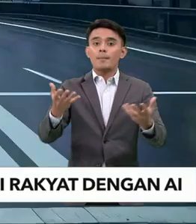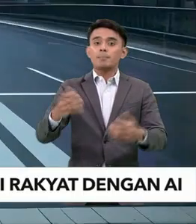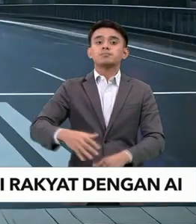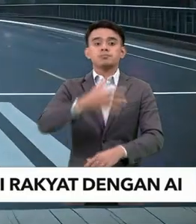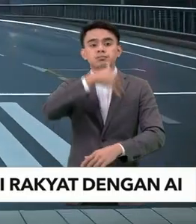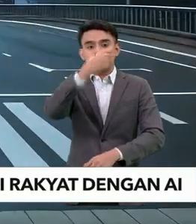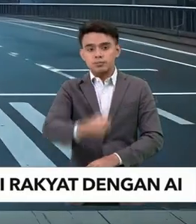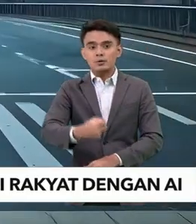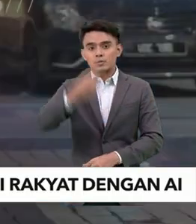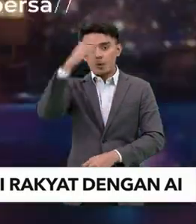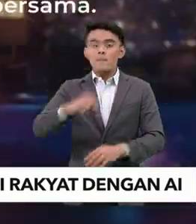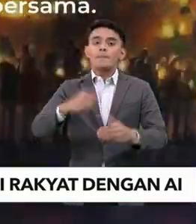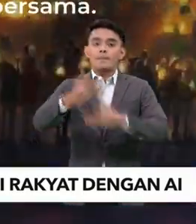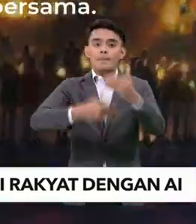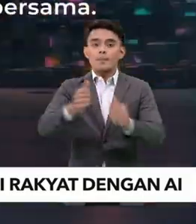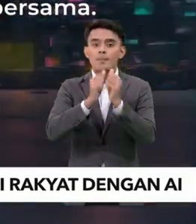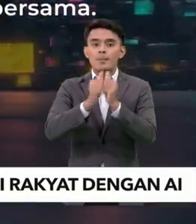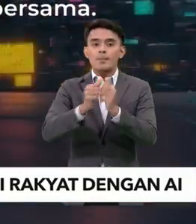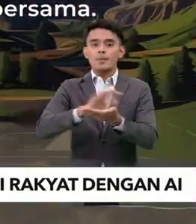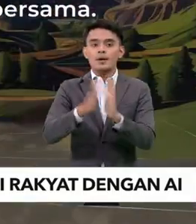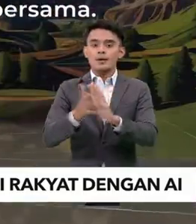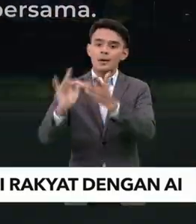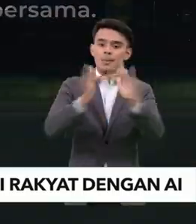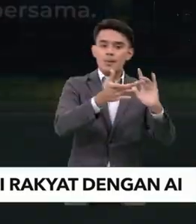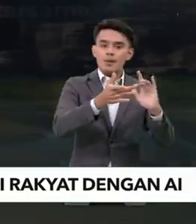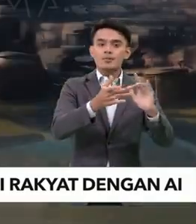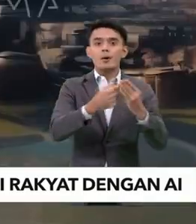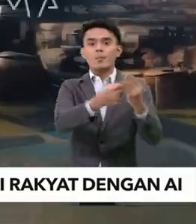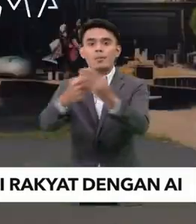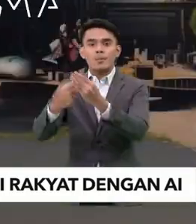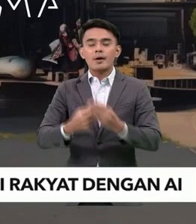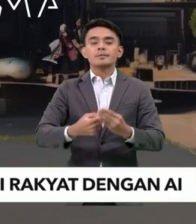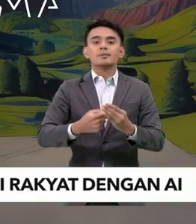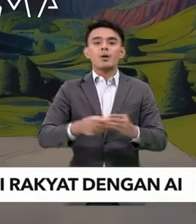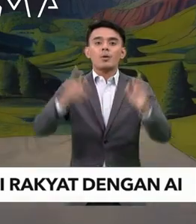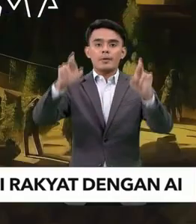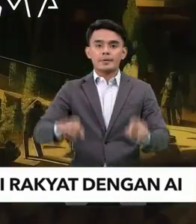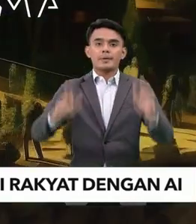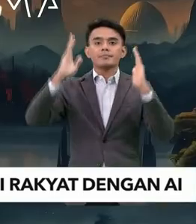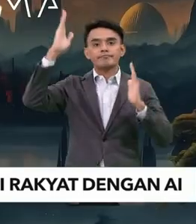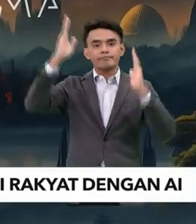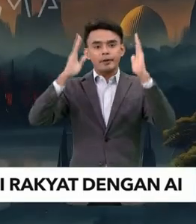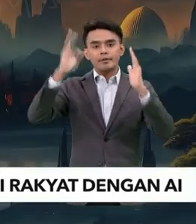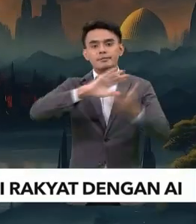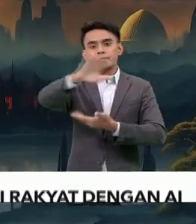pada nilai teras maju bersama dalam menjadi ejen penghubung dan pengerat silaturahim dan keharmonian Malaysia.